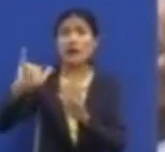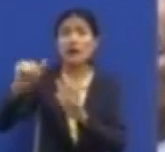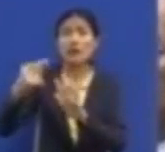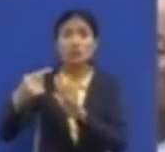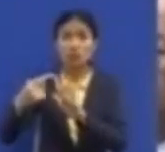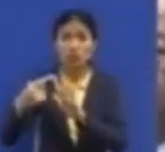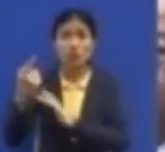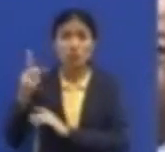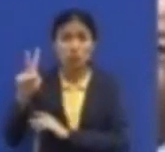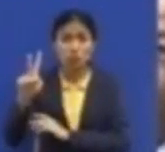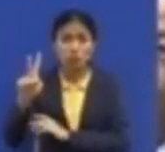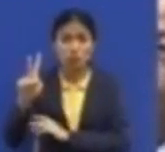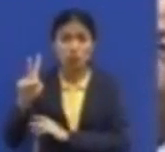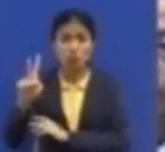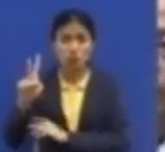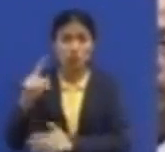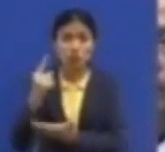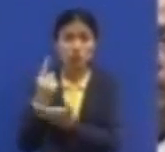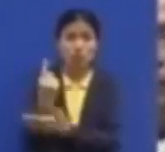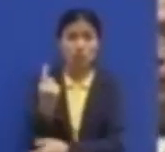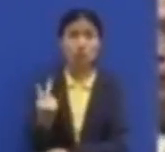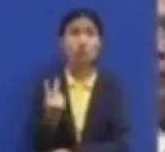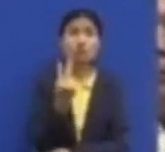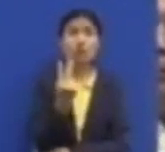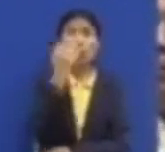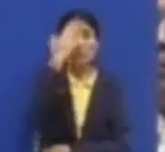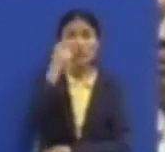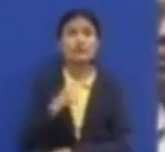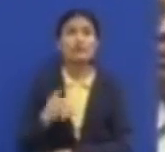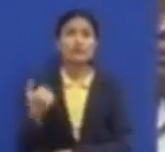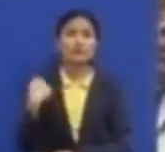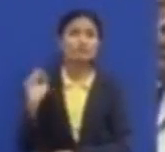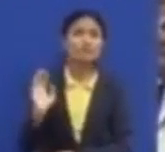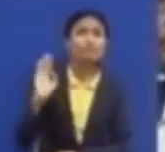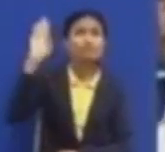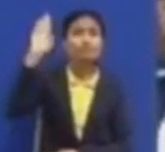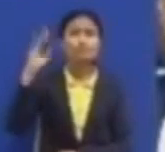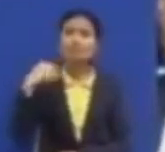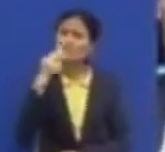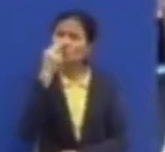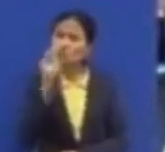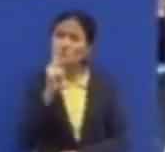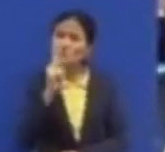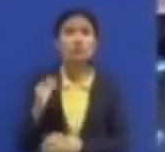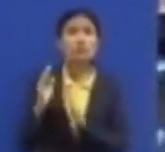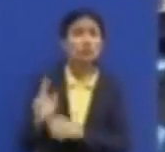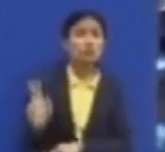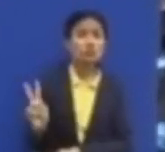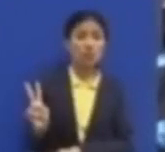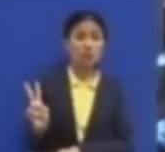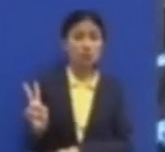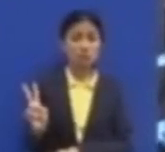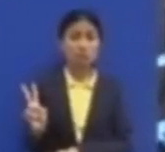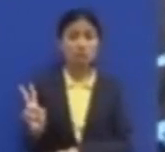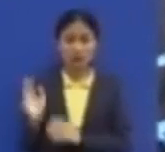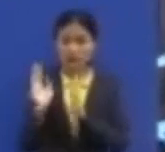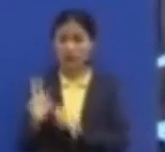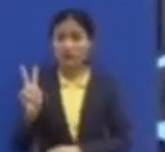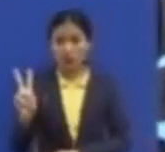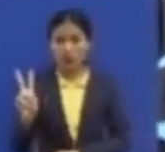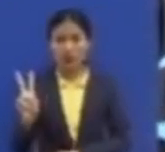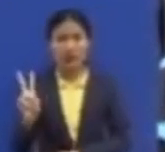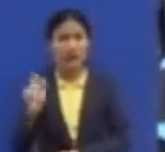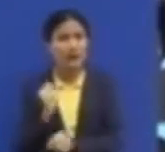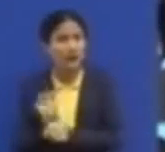เป็นสมาชิกสภาผู้แทนราษฎรพอยกมือขึ้นนะครับเดี๋ยวเรามาจับตาดูกันว่าทั้งสองท่านนั้นจะใช้สิทธิ์อะไรในที่ประชุม